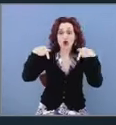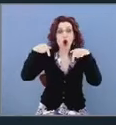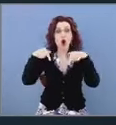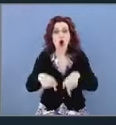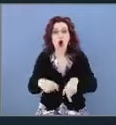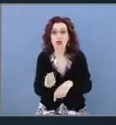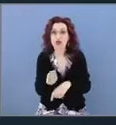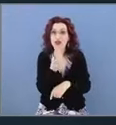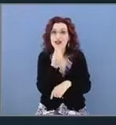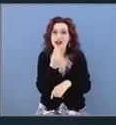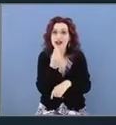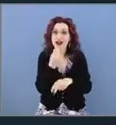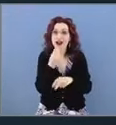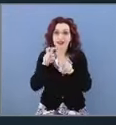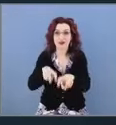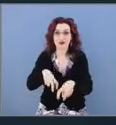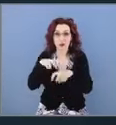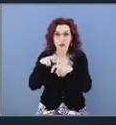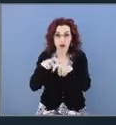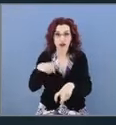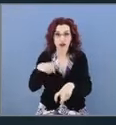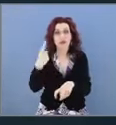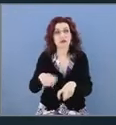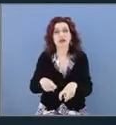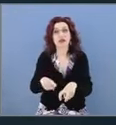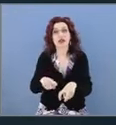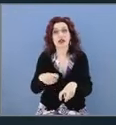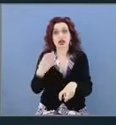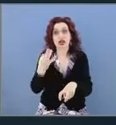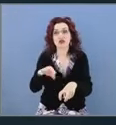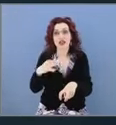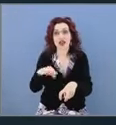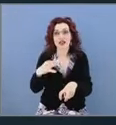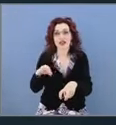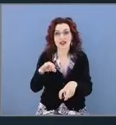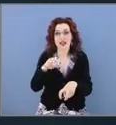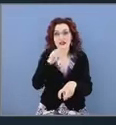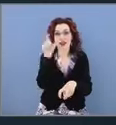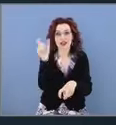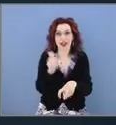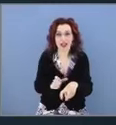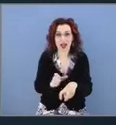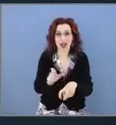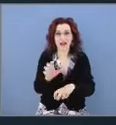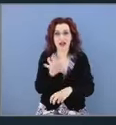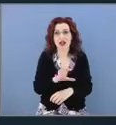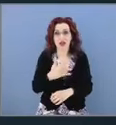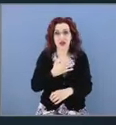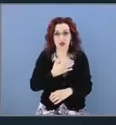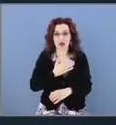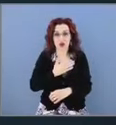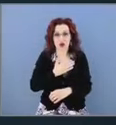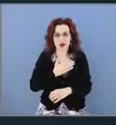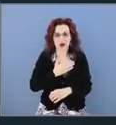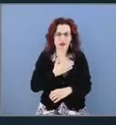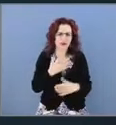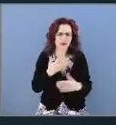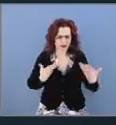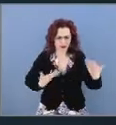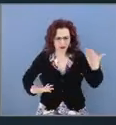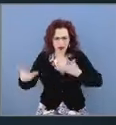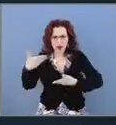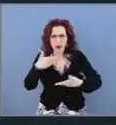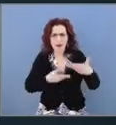eccellenza italiana e della nostra regione. A cosa serve questo processo partecipativo? Serve perché, insomma, come avete